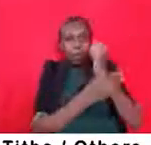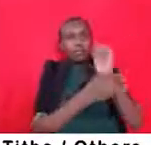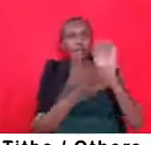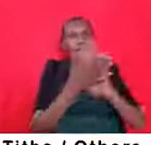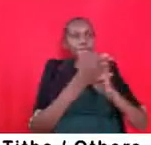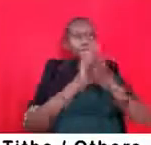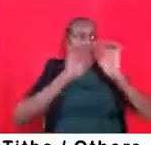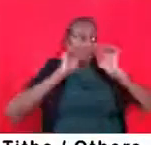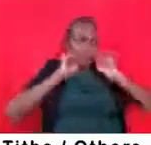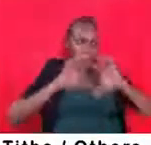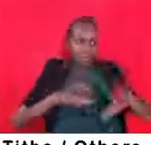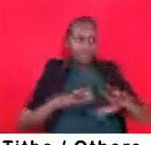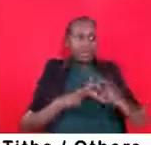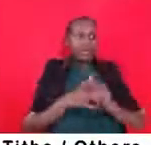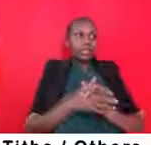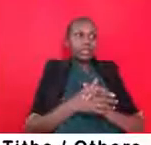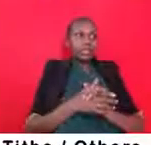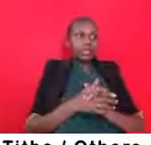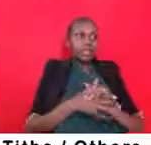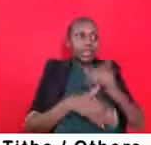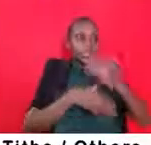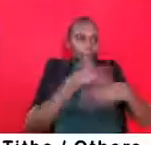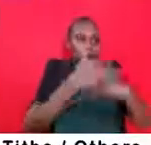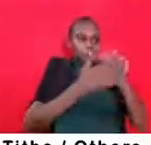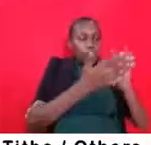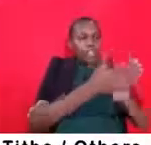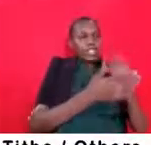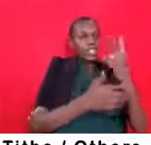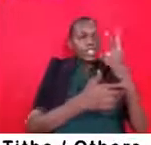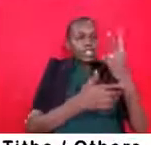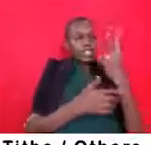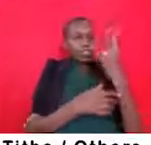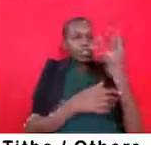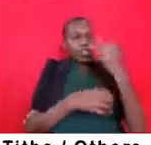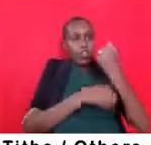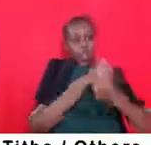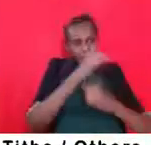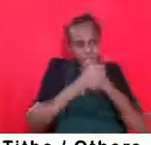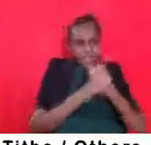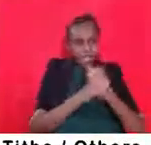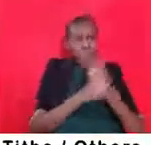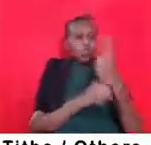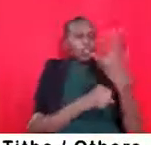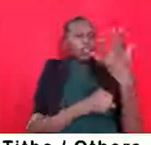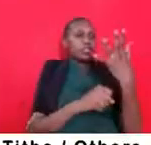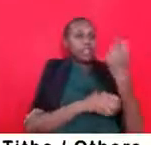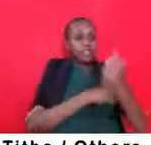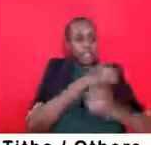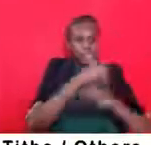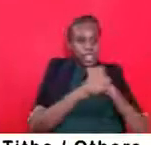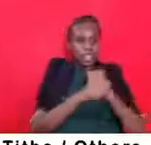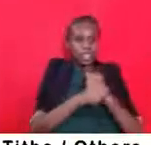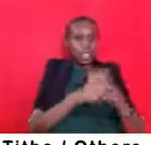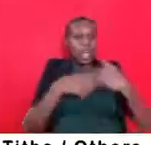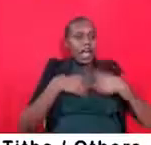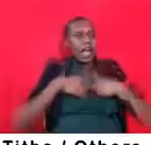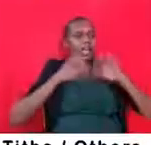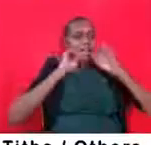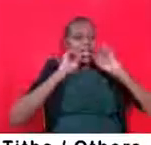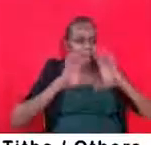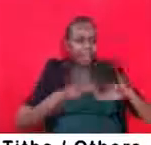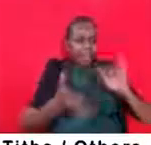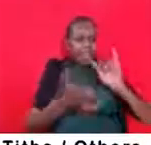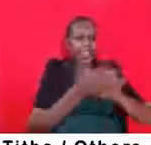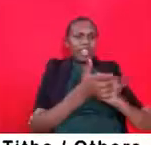nitakubariki. Kwa katika muda wa miaka 24 ama 25, hakuna kitu ambacho